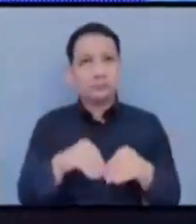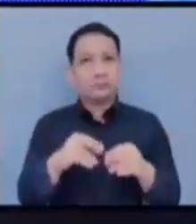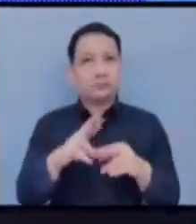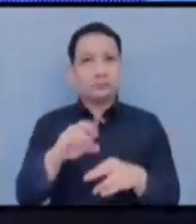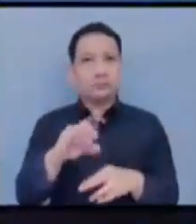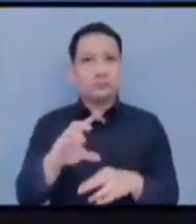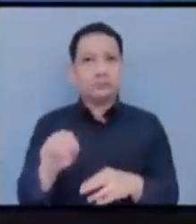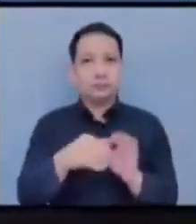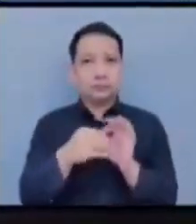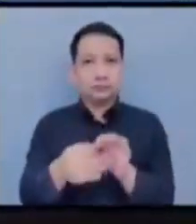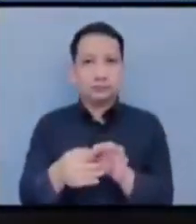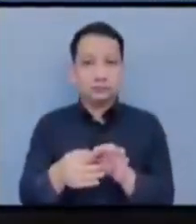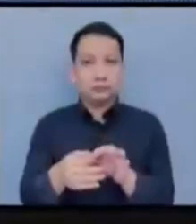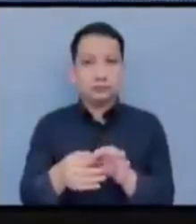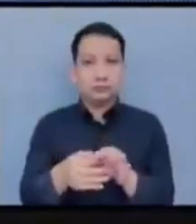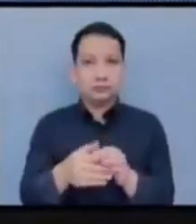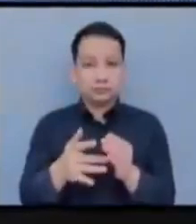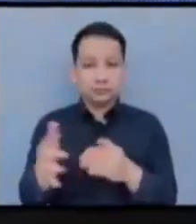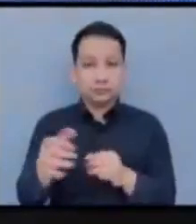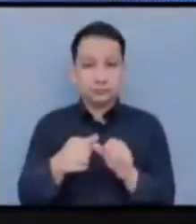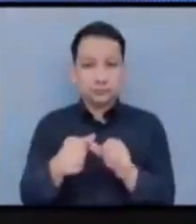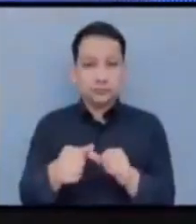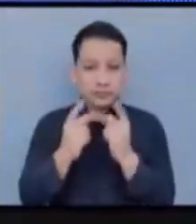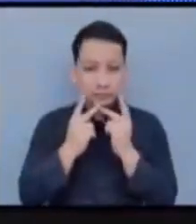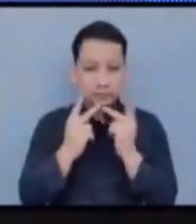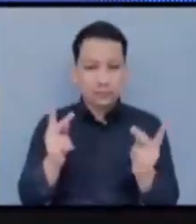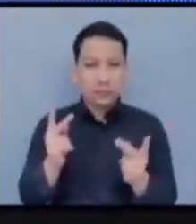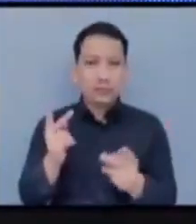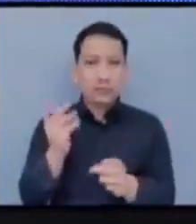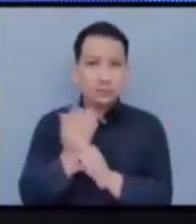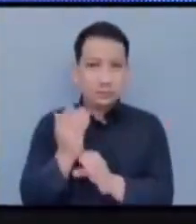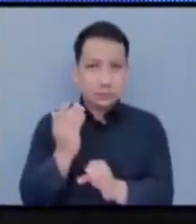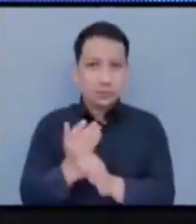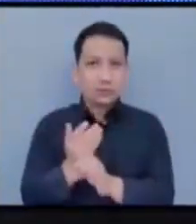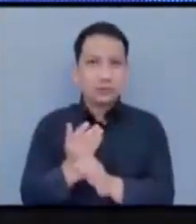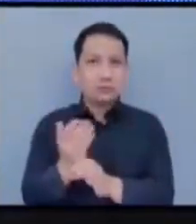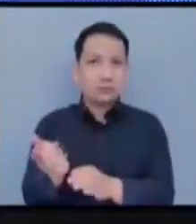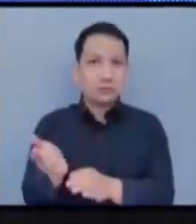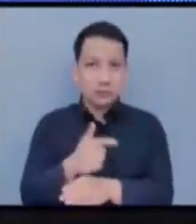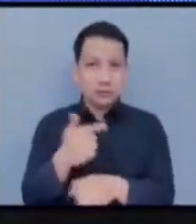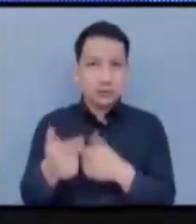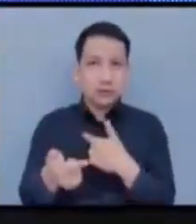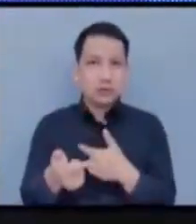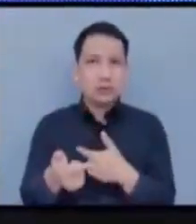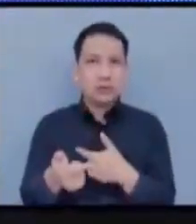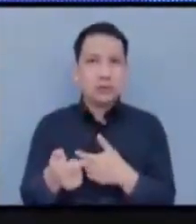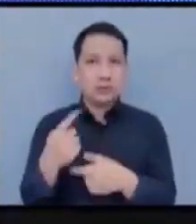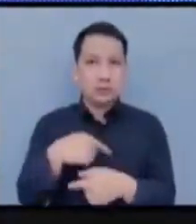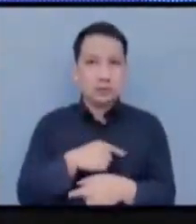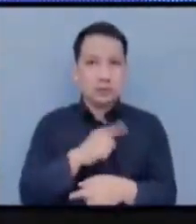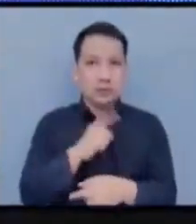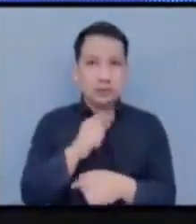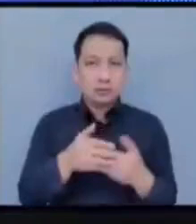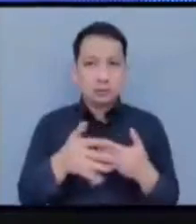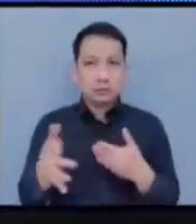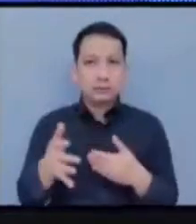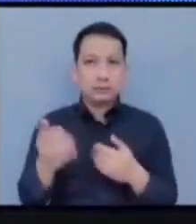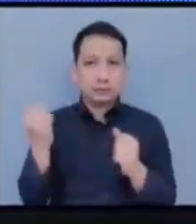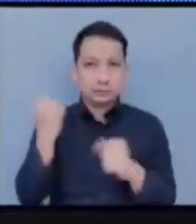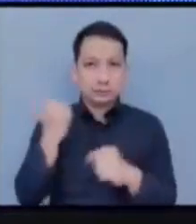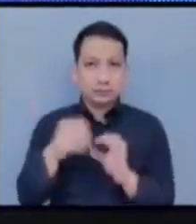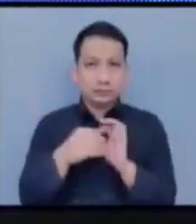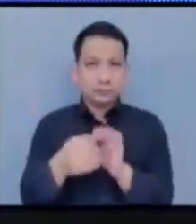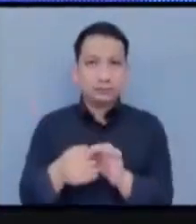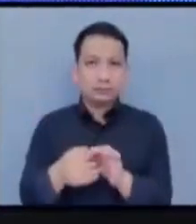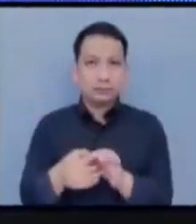mga pampublikong sasakyan po. At aside from that, kami po ay also magko-conduct rin po ng